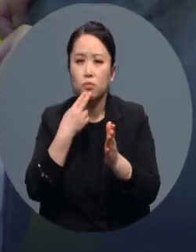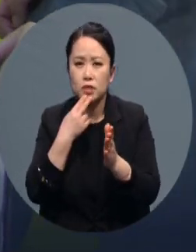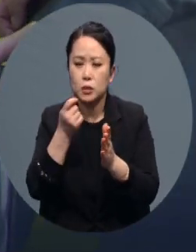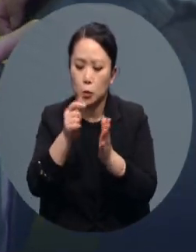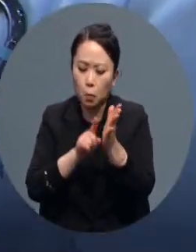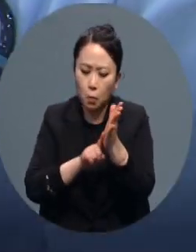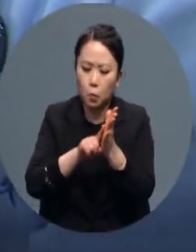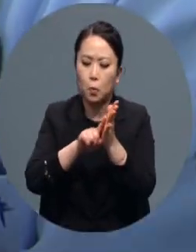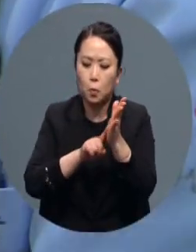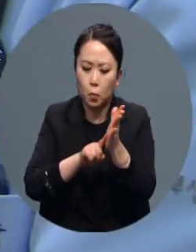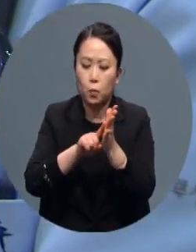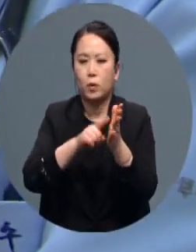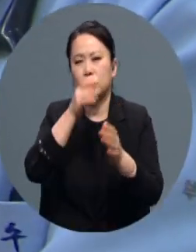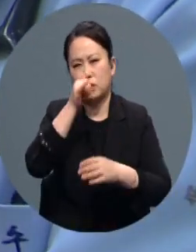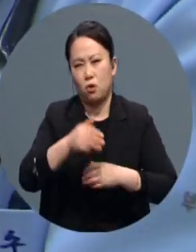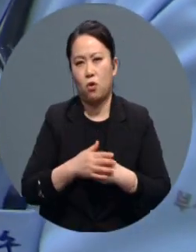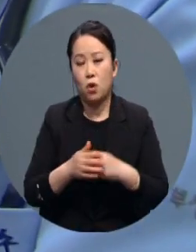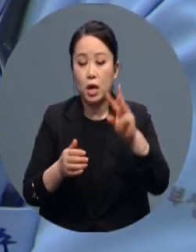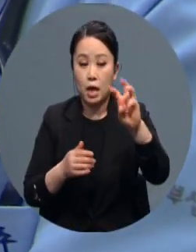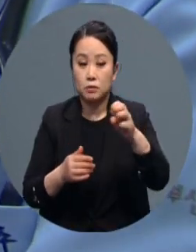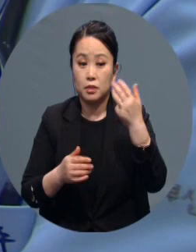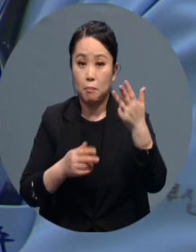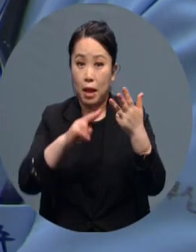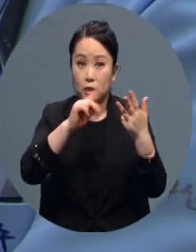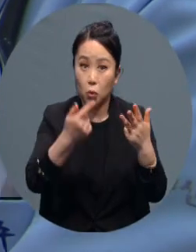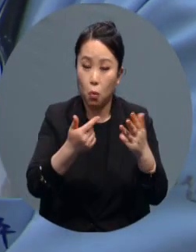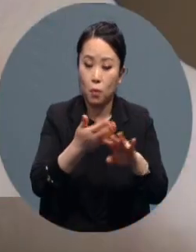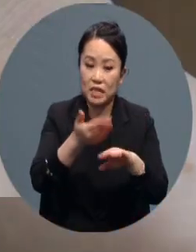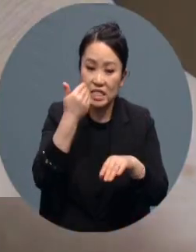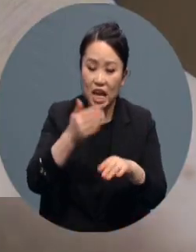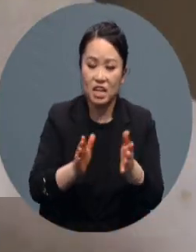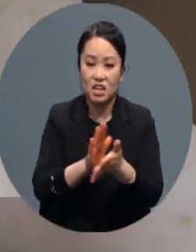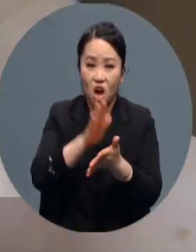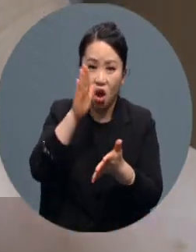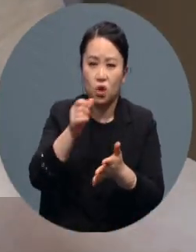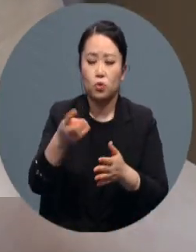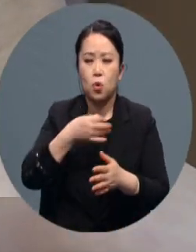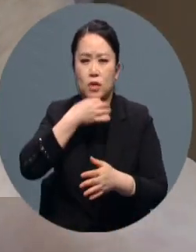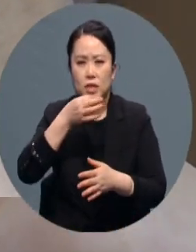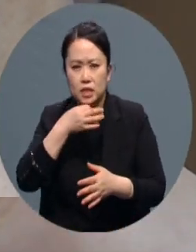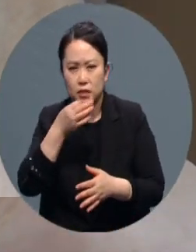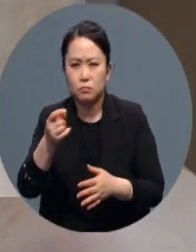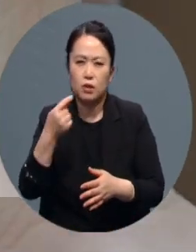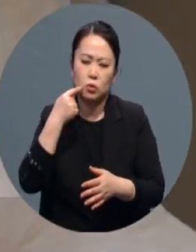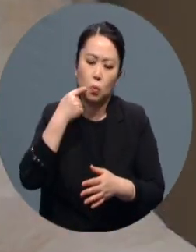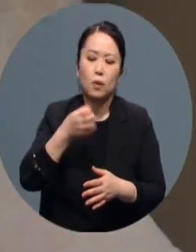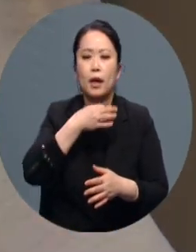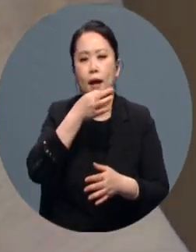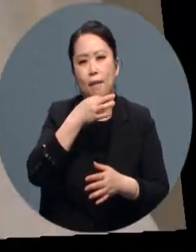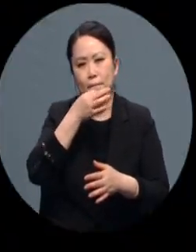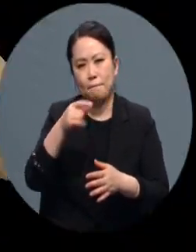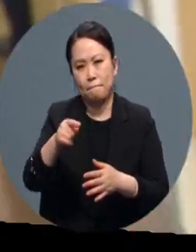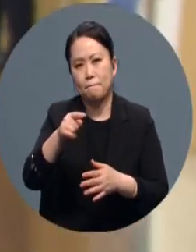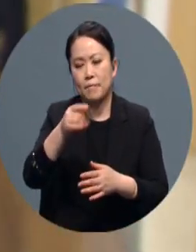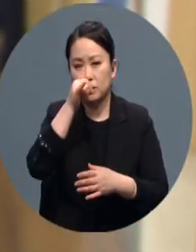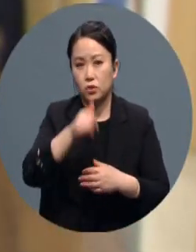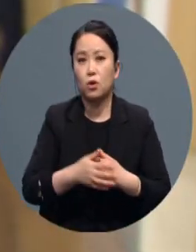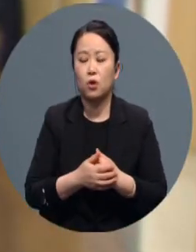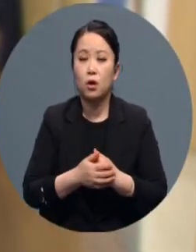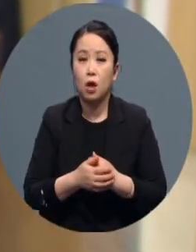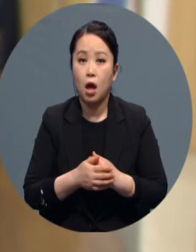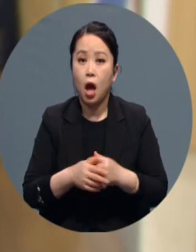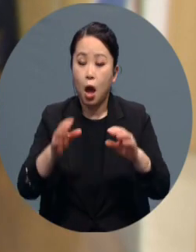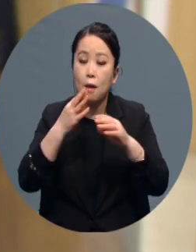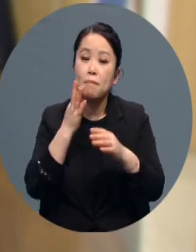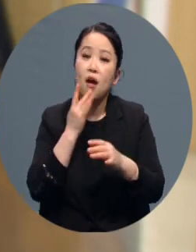해서. 38도 이상의 열과 기침, 독감 증상을 보이는 환자가 늘고 있습니다. 평일 오전